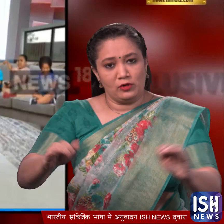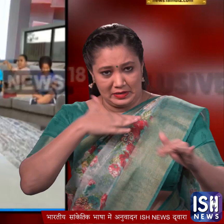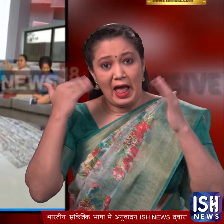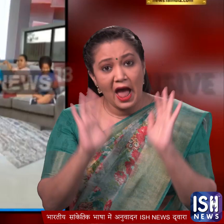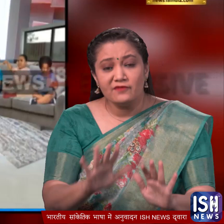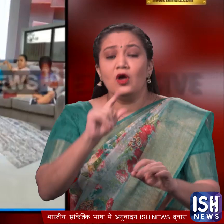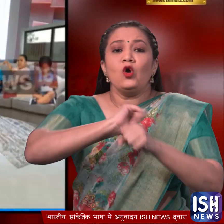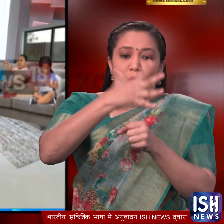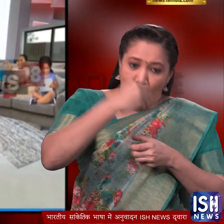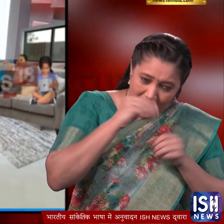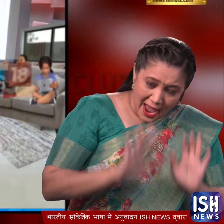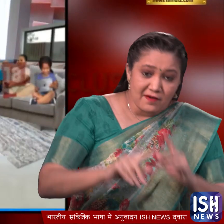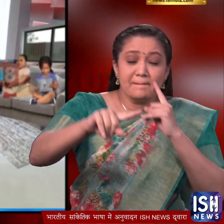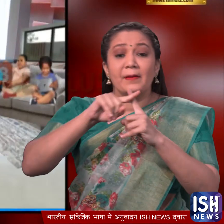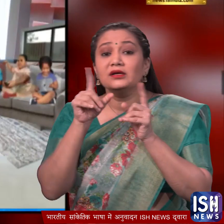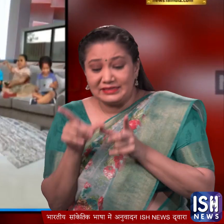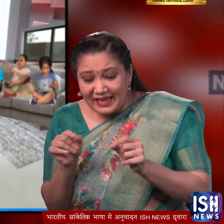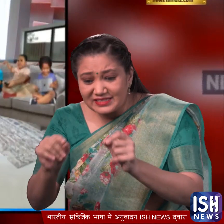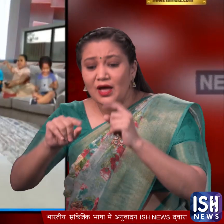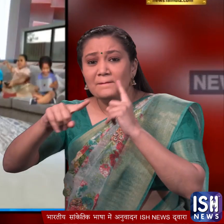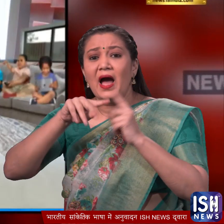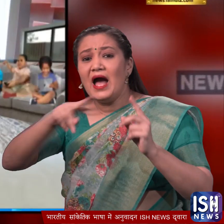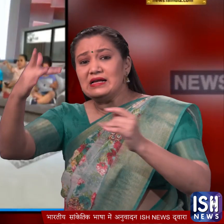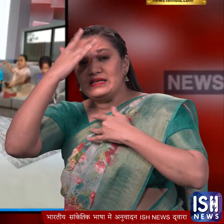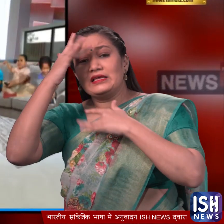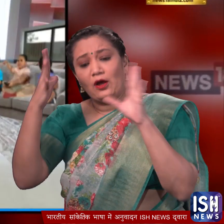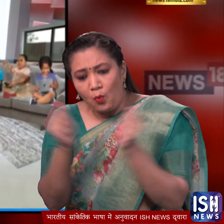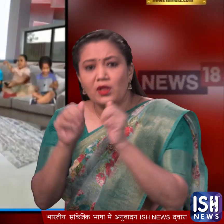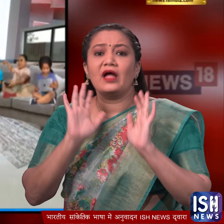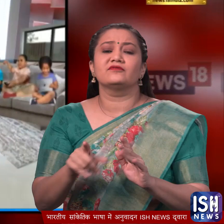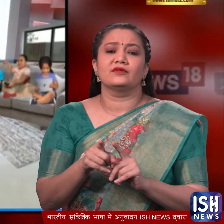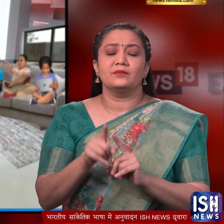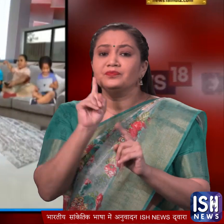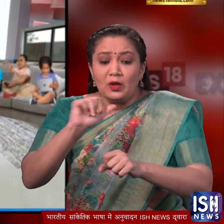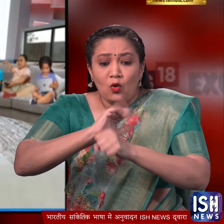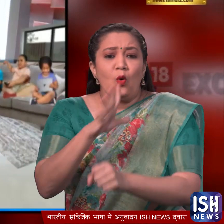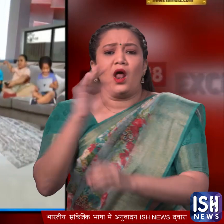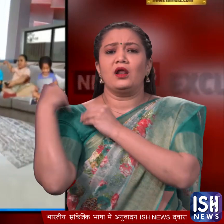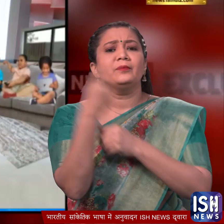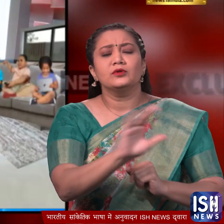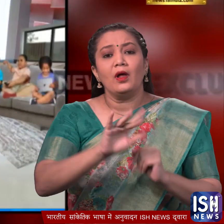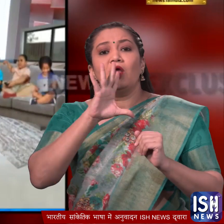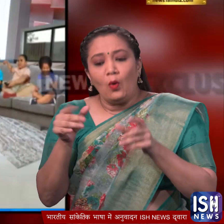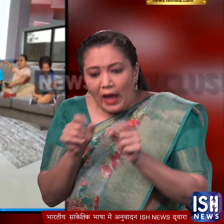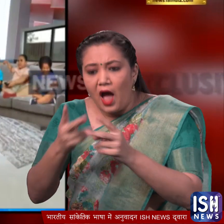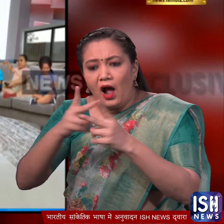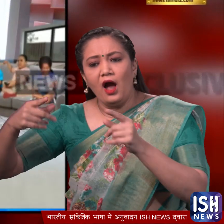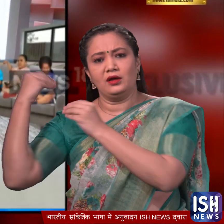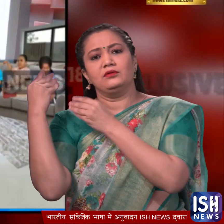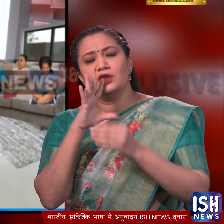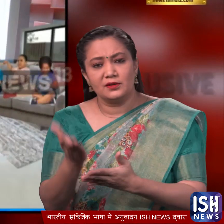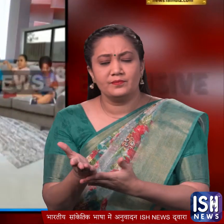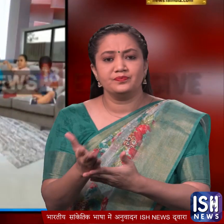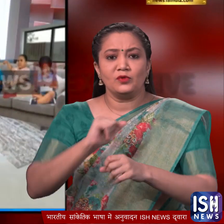की मौतें जरूर हुई जिन्हें कोरोना के साथ कैंसर या दूसरी गंभीर बीमारियां भी थी, लेकिन इसके लिए भी कोरोना से ज्यादा वो बीमारियां ही जिम्मेदार